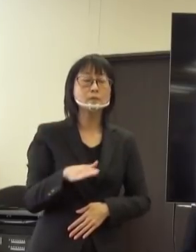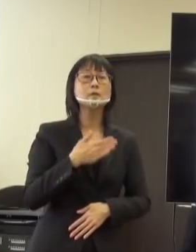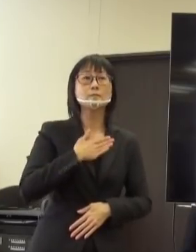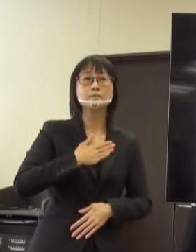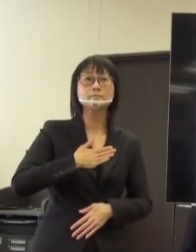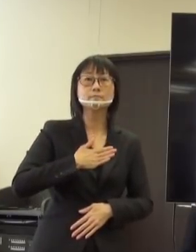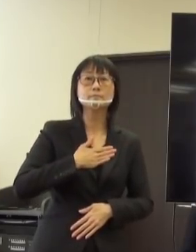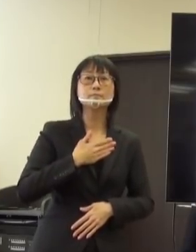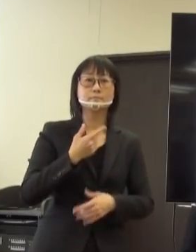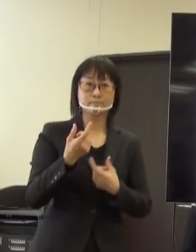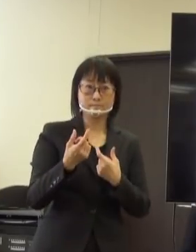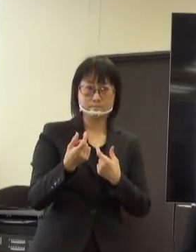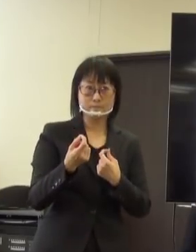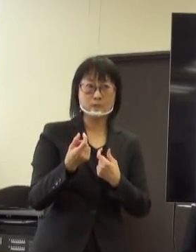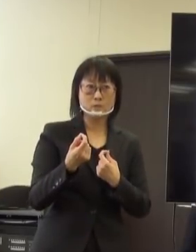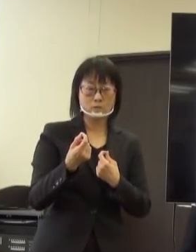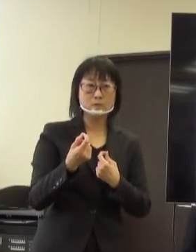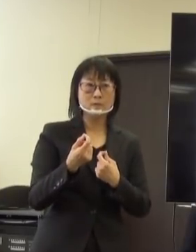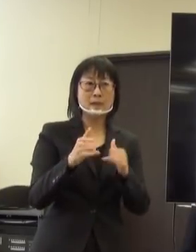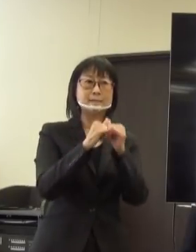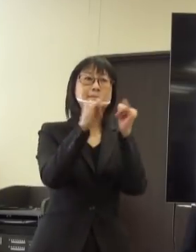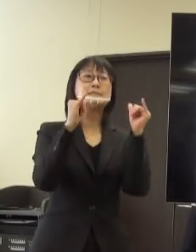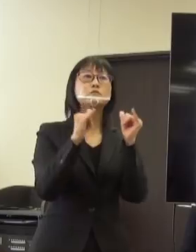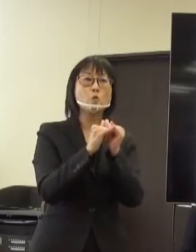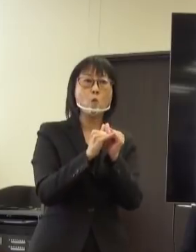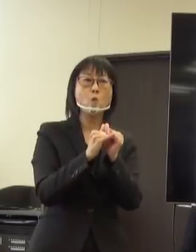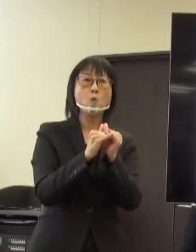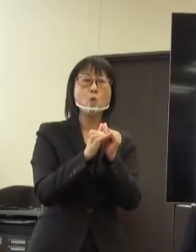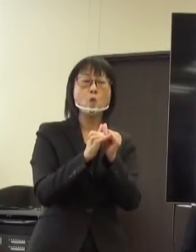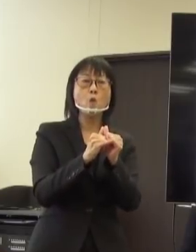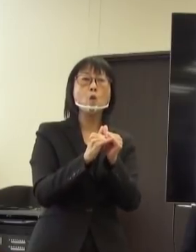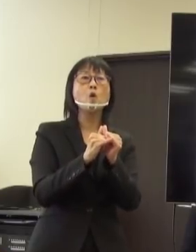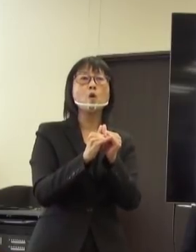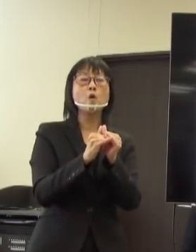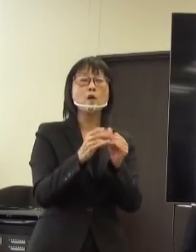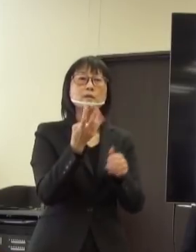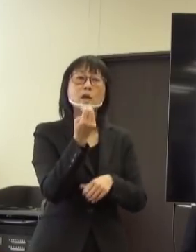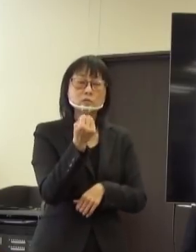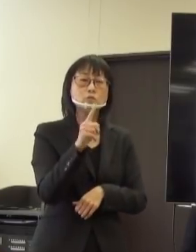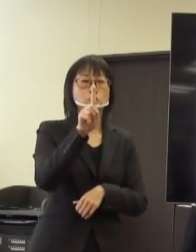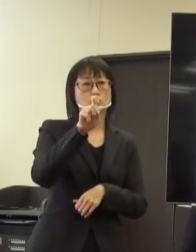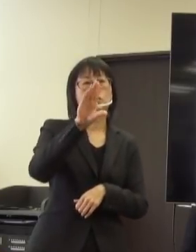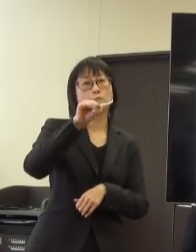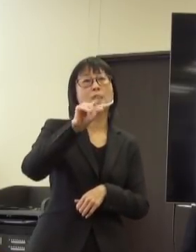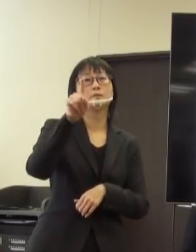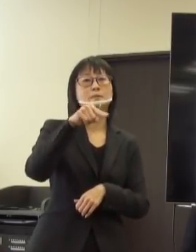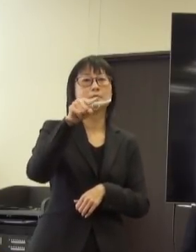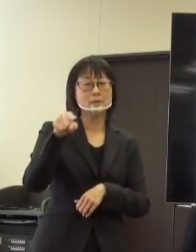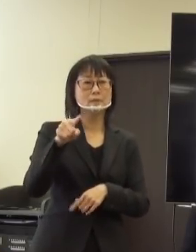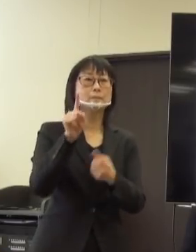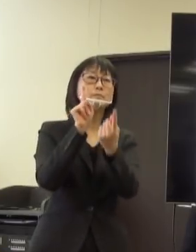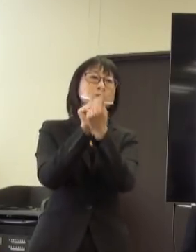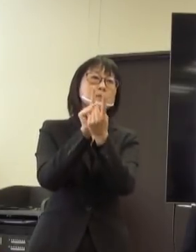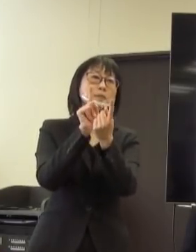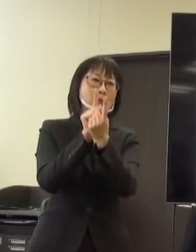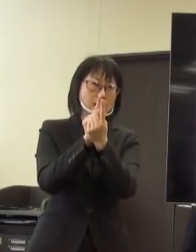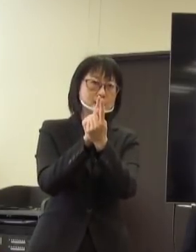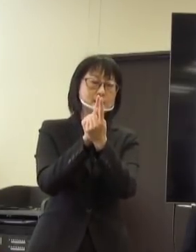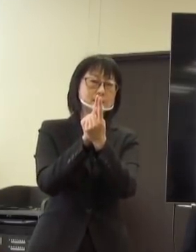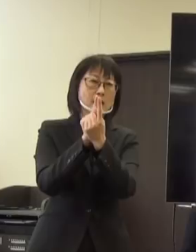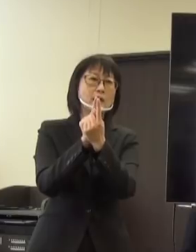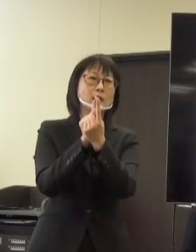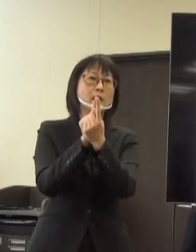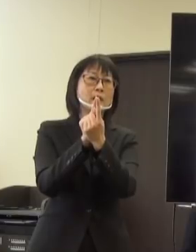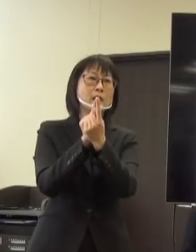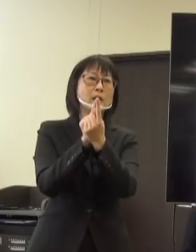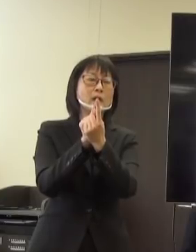人口10万人体の数で言いますと、それだけで言いますと20以上はステージ4にな